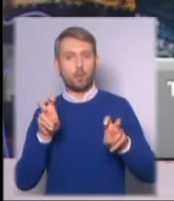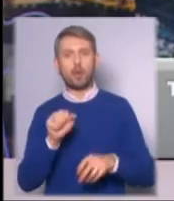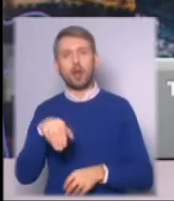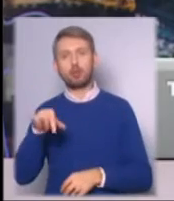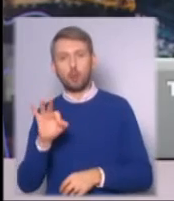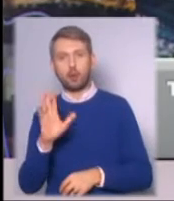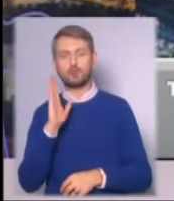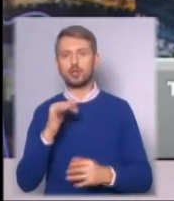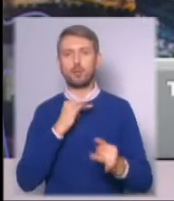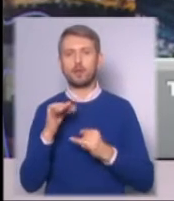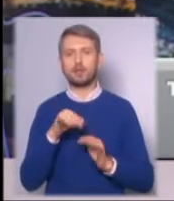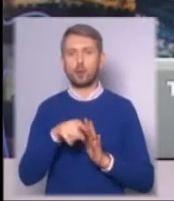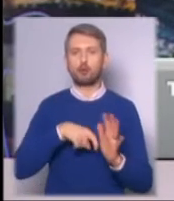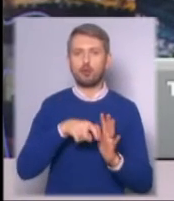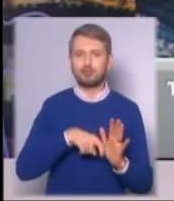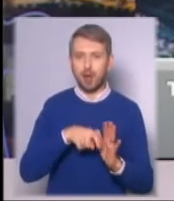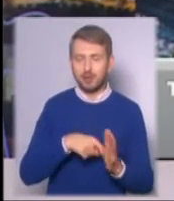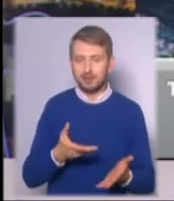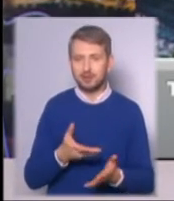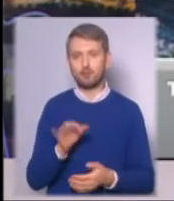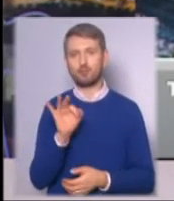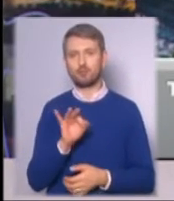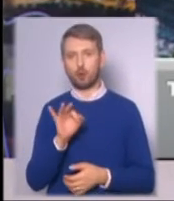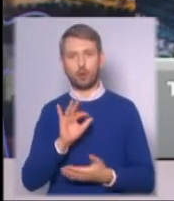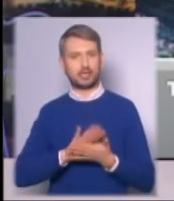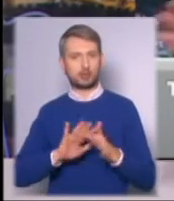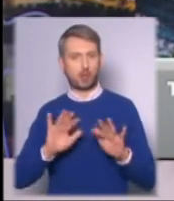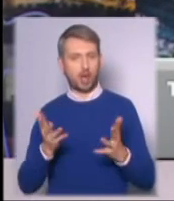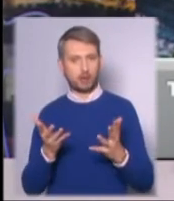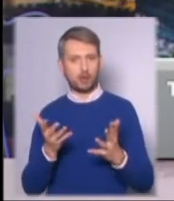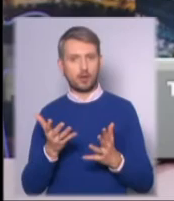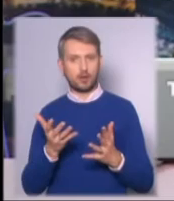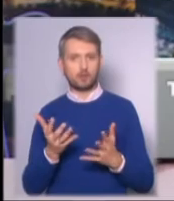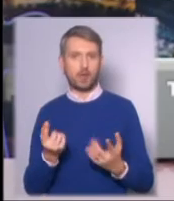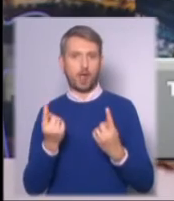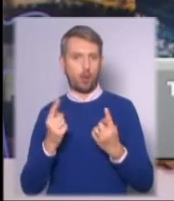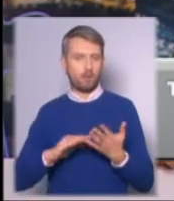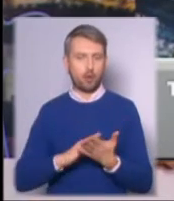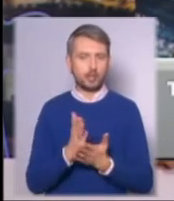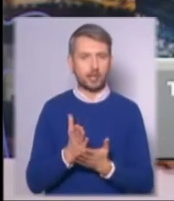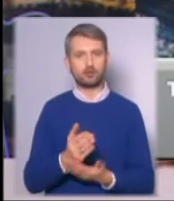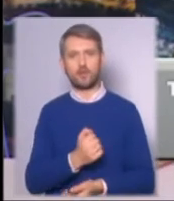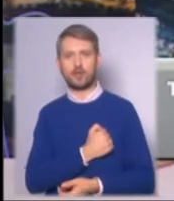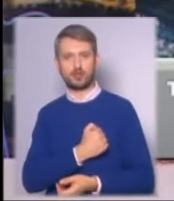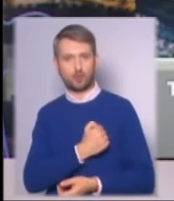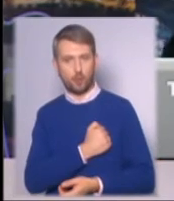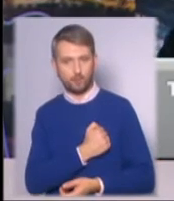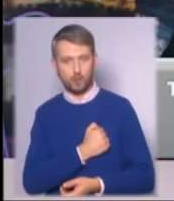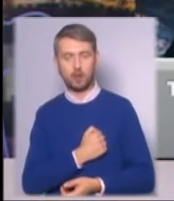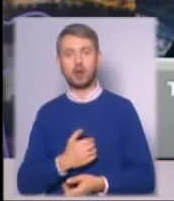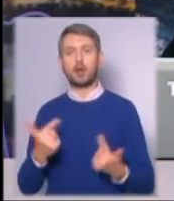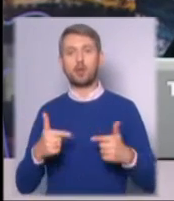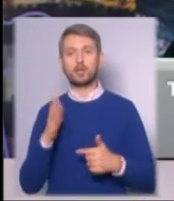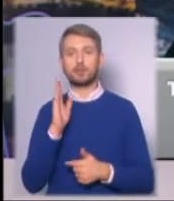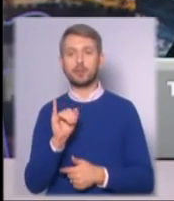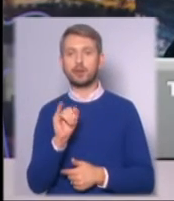будемо говорити про Донбас, будемо говорити про ситуацію геополітичну, військову, зокрема. Нашим гостем буде